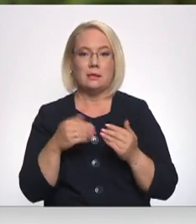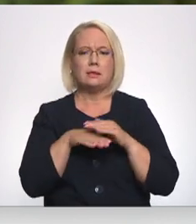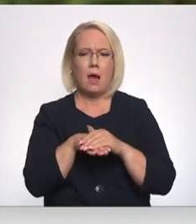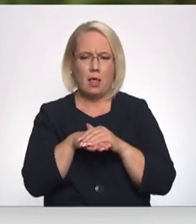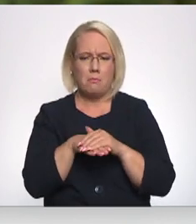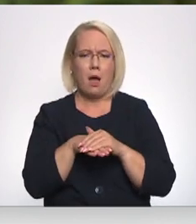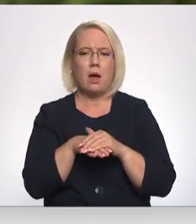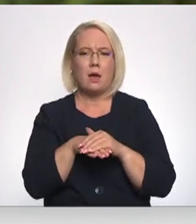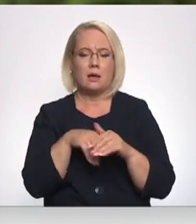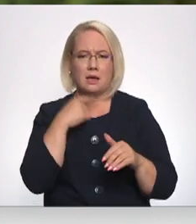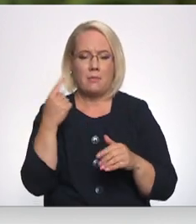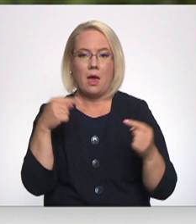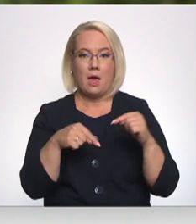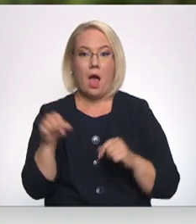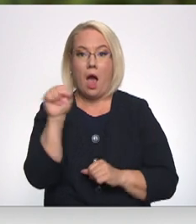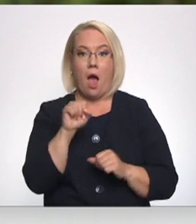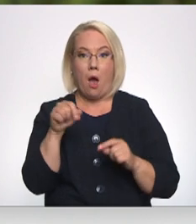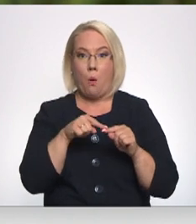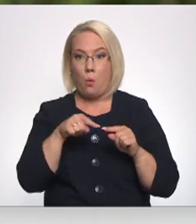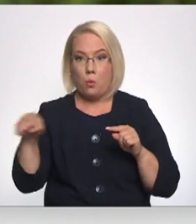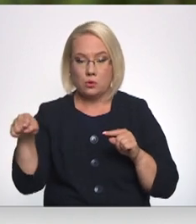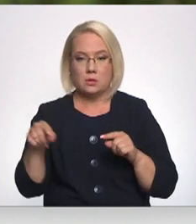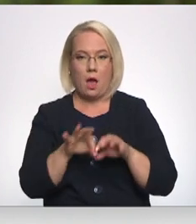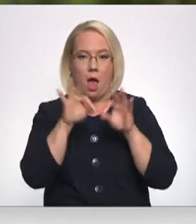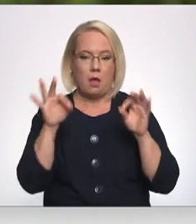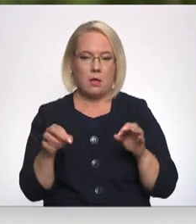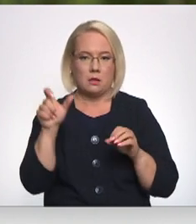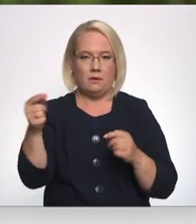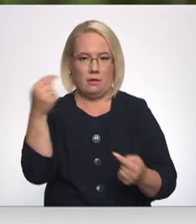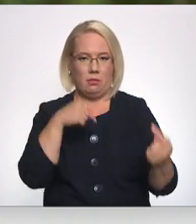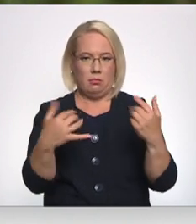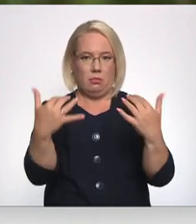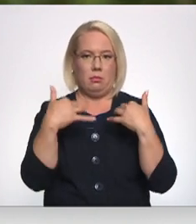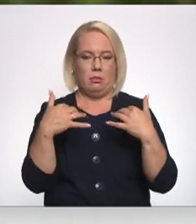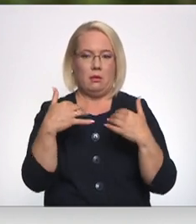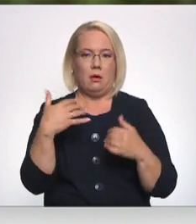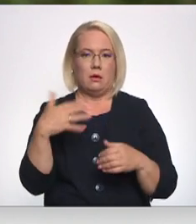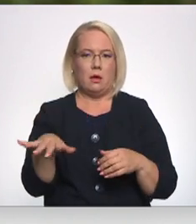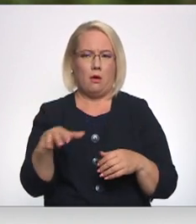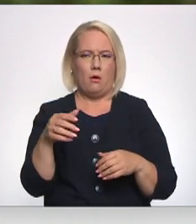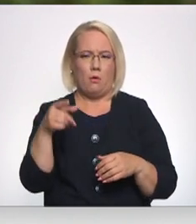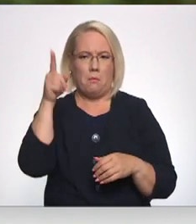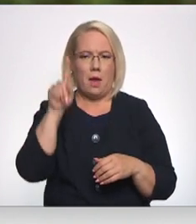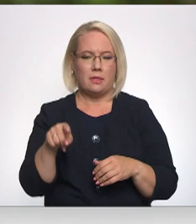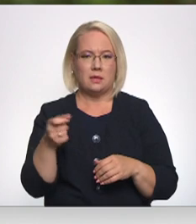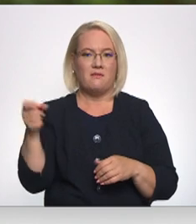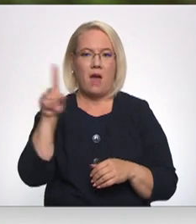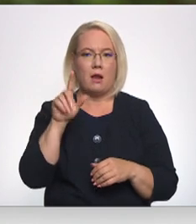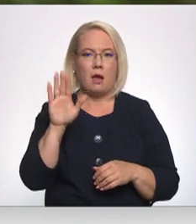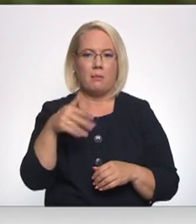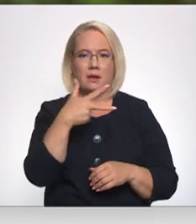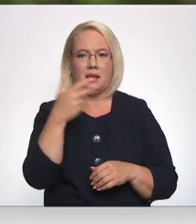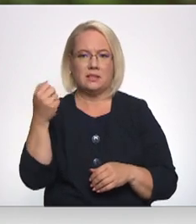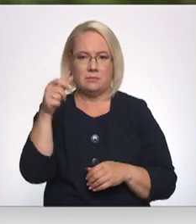tik daudz personu. No augusta atkal personu plūsma ir, teiksim, pa mēnesi vairāk nekā 300 personas, kuri